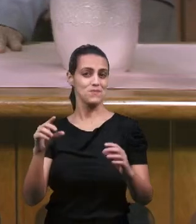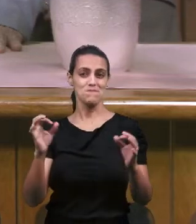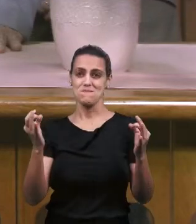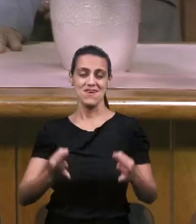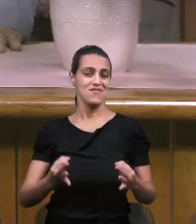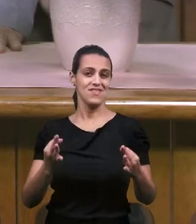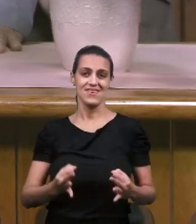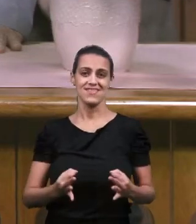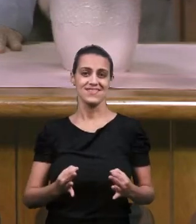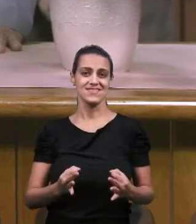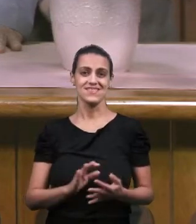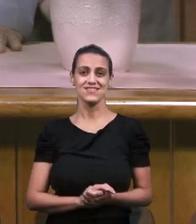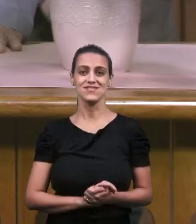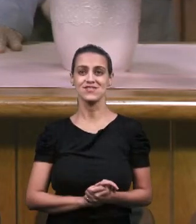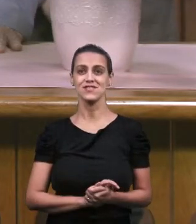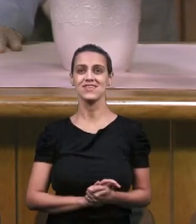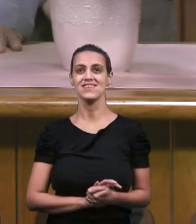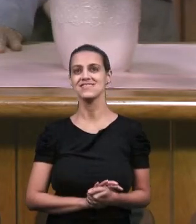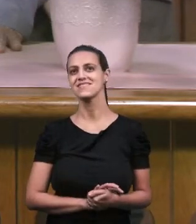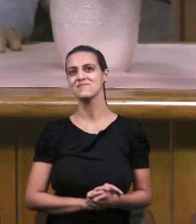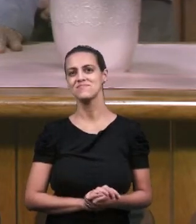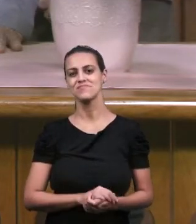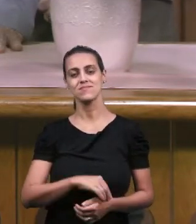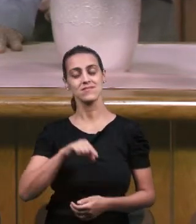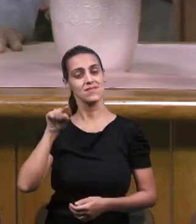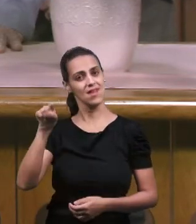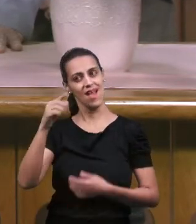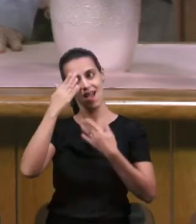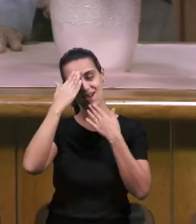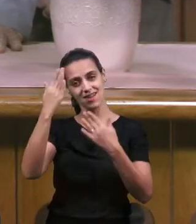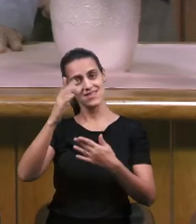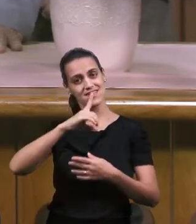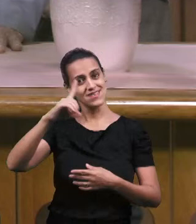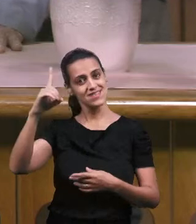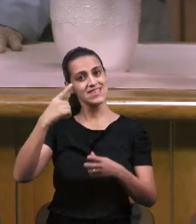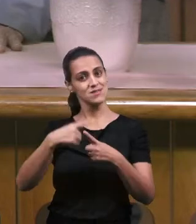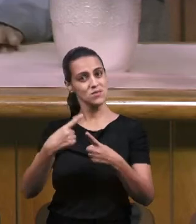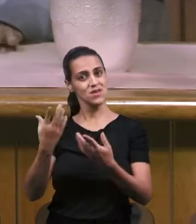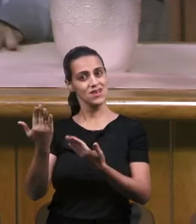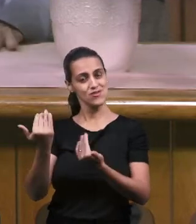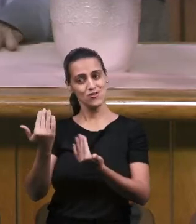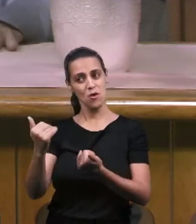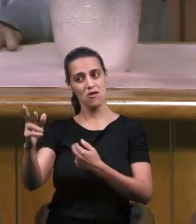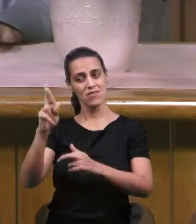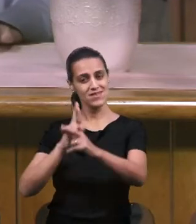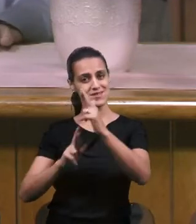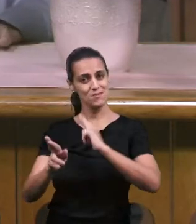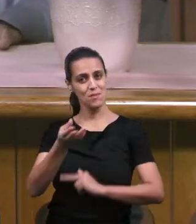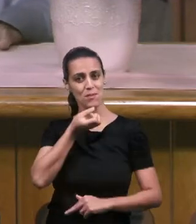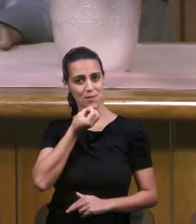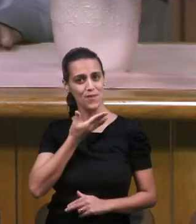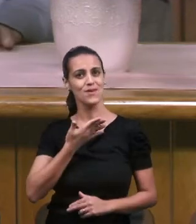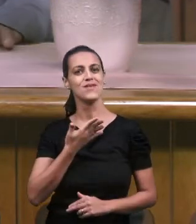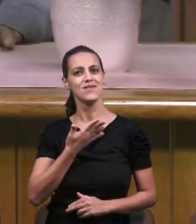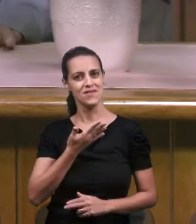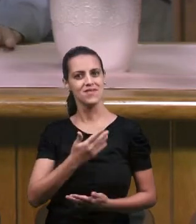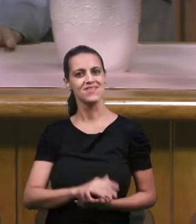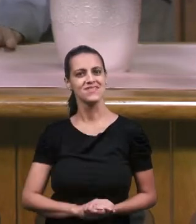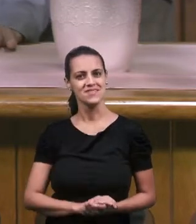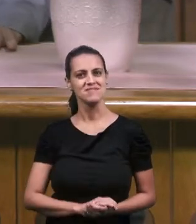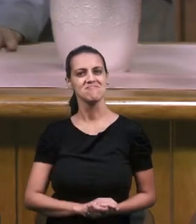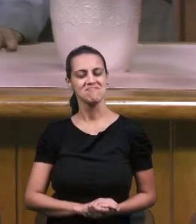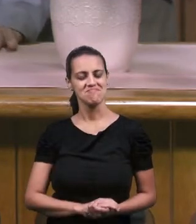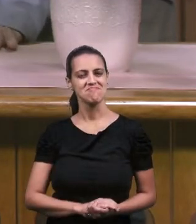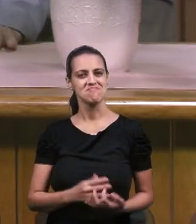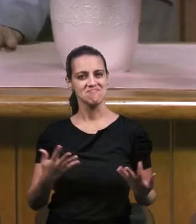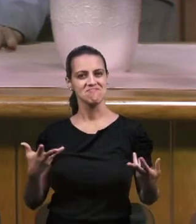Et nous glorifions à Dieu pour ces jeunes qui sont là, qui apportent la parole. Pas seulement lui, mais ceux qui